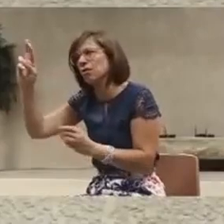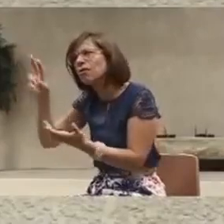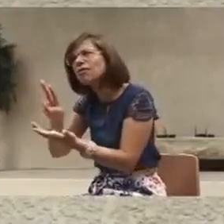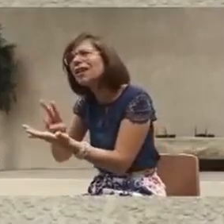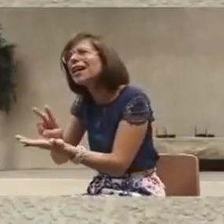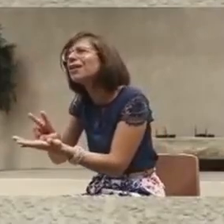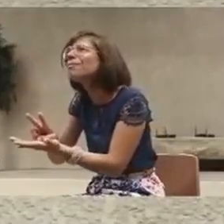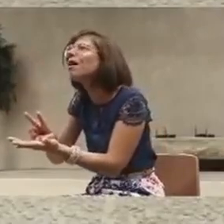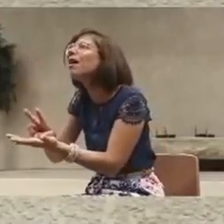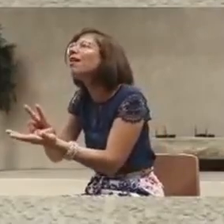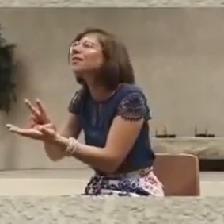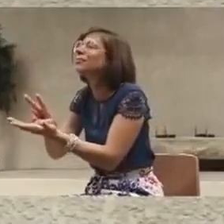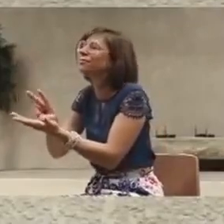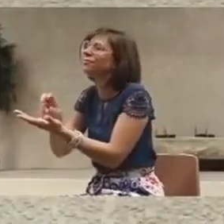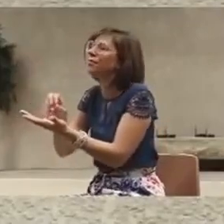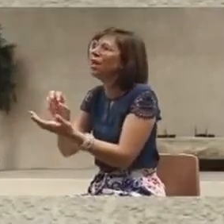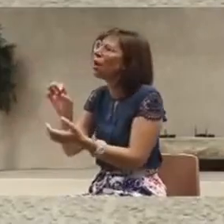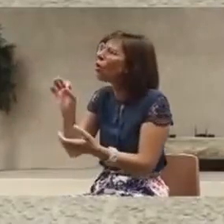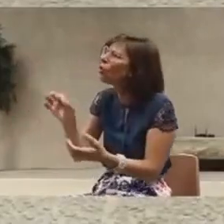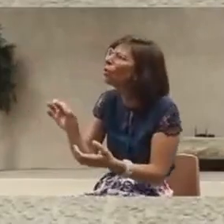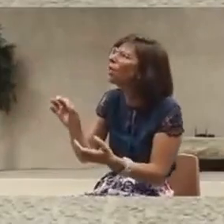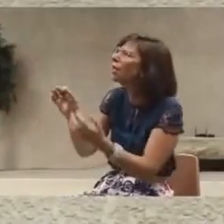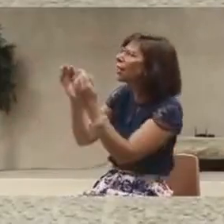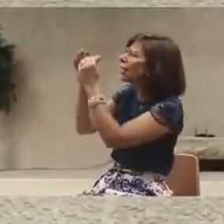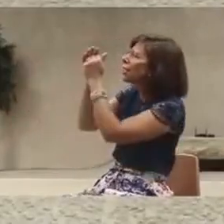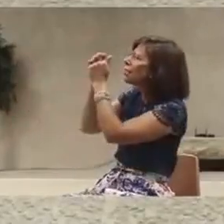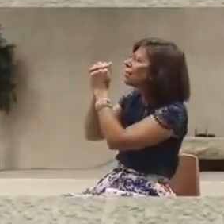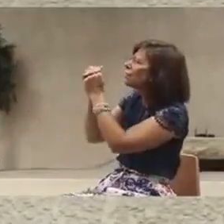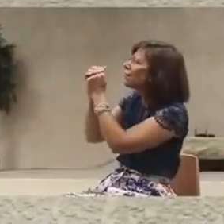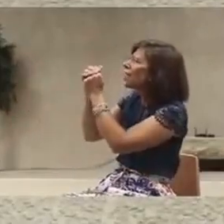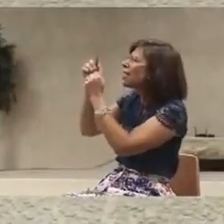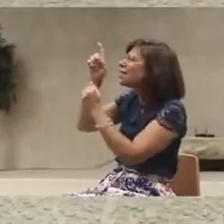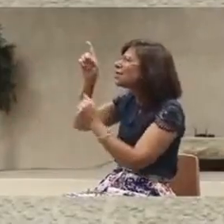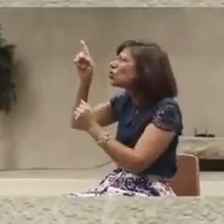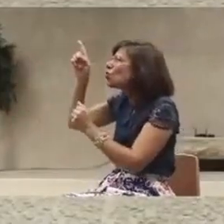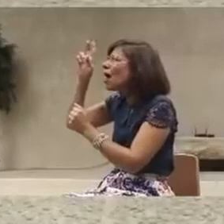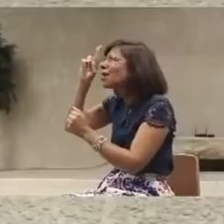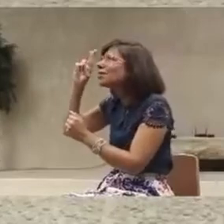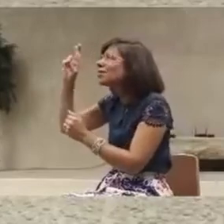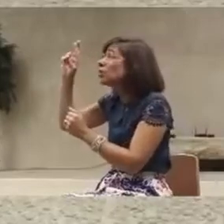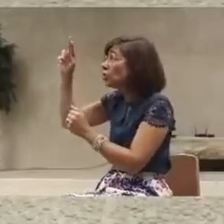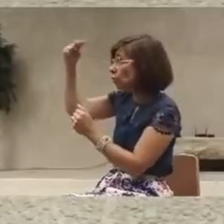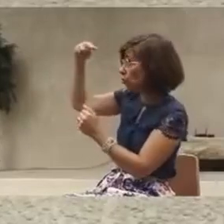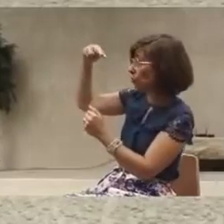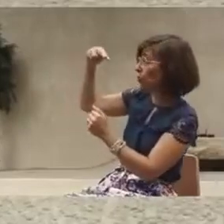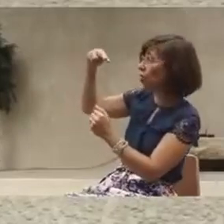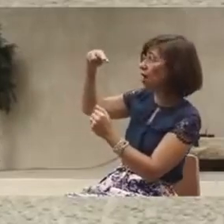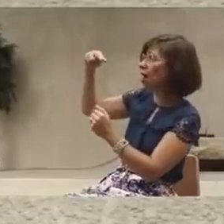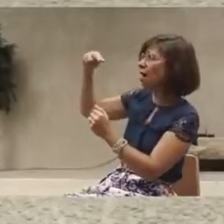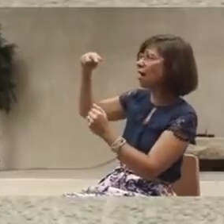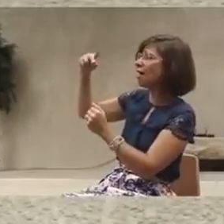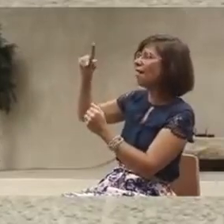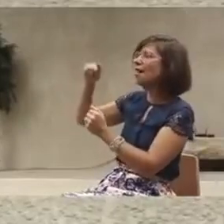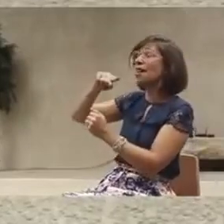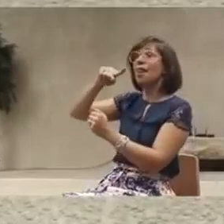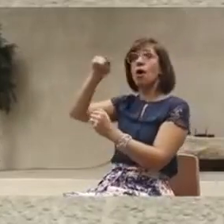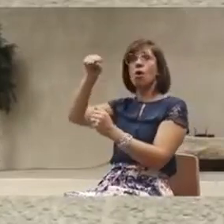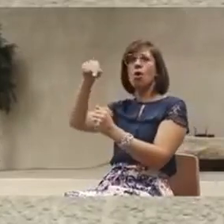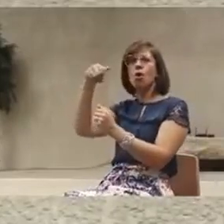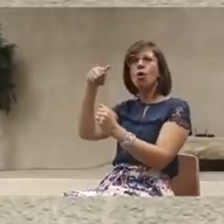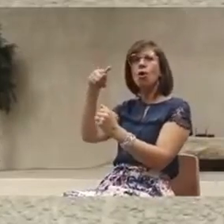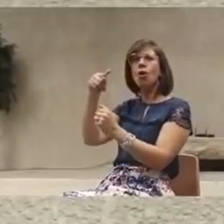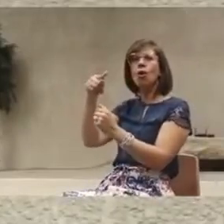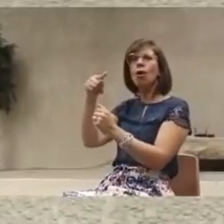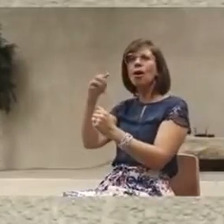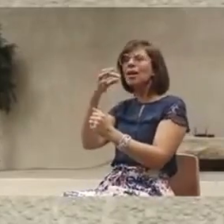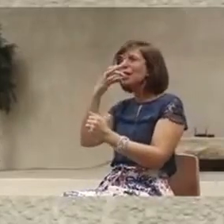levées. Seigneur, tu les connais, tu connais ces personnes. Seigneur, ils manifestent leur foi. Seigneur, ils te